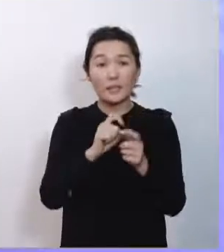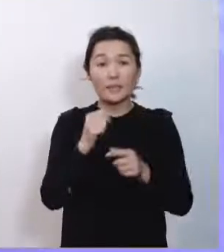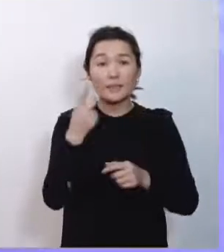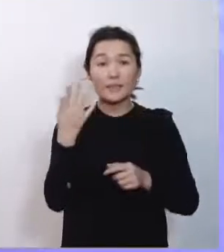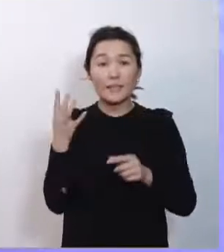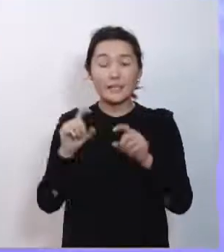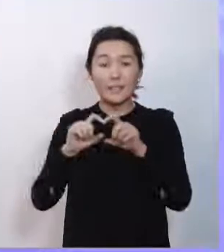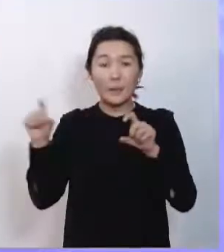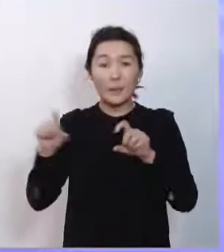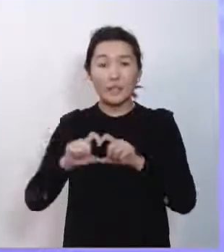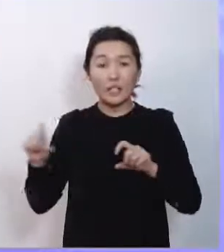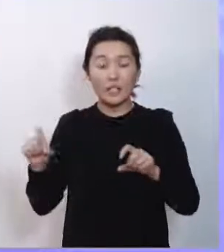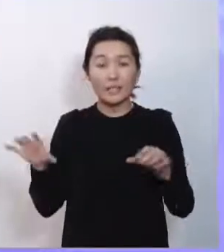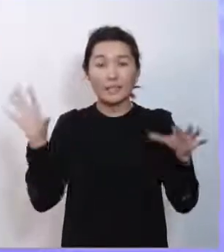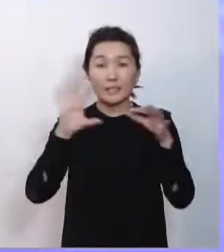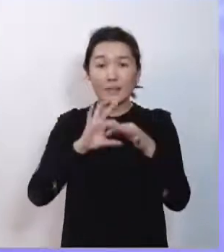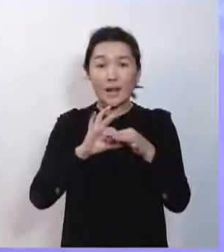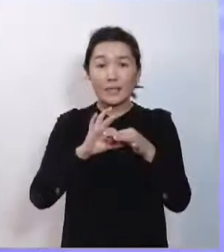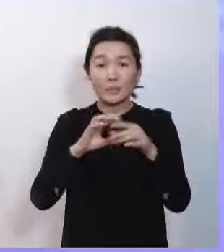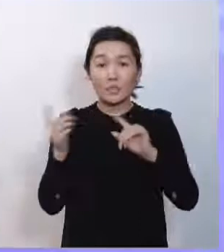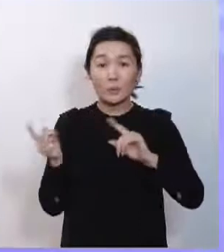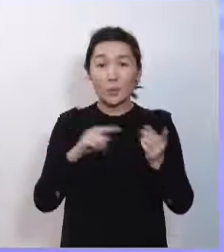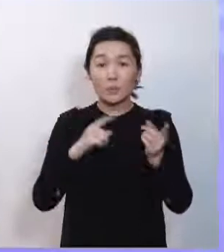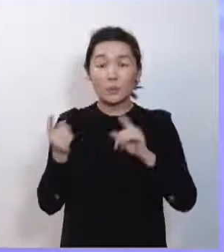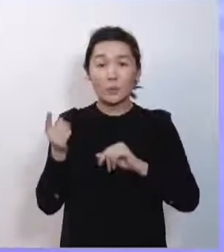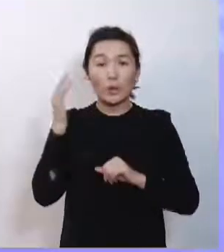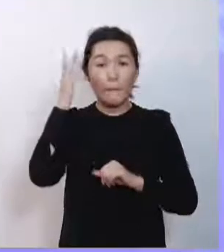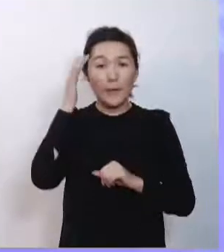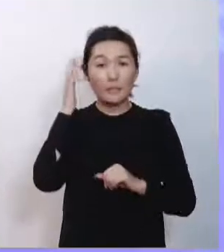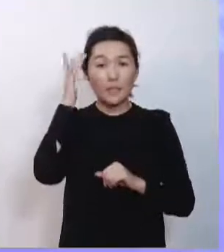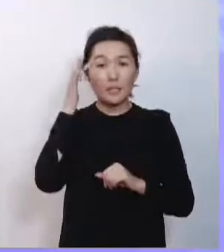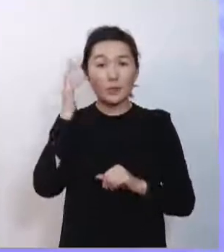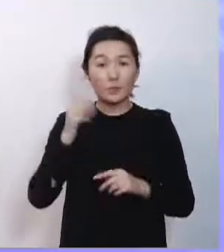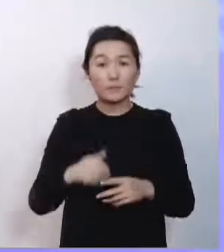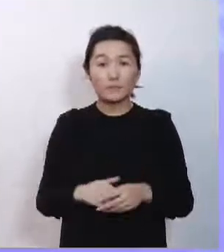несколько предложений, связанных друг с другом по смыслу.